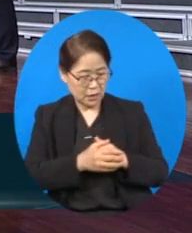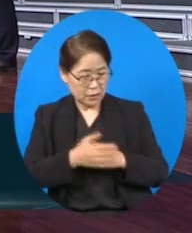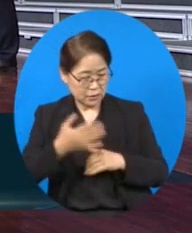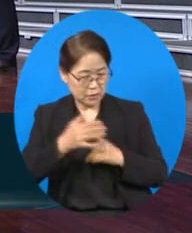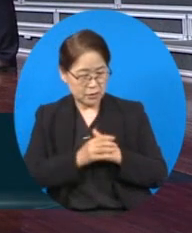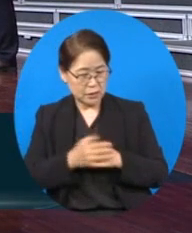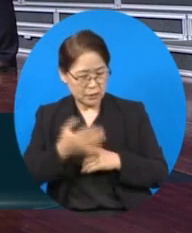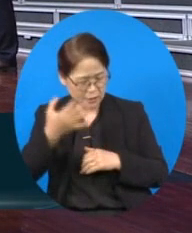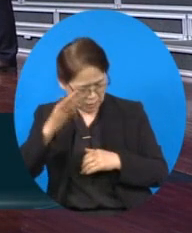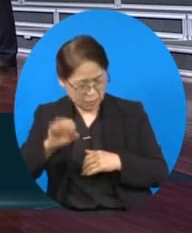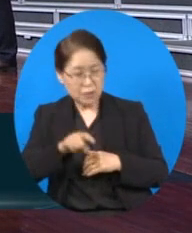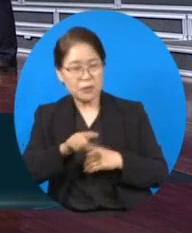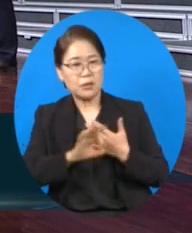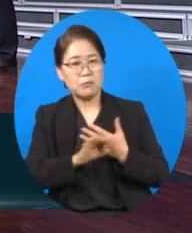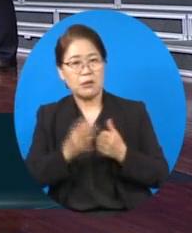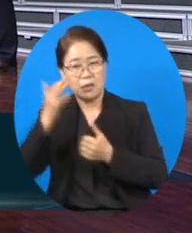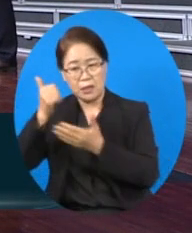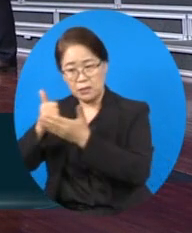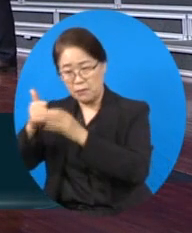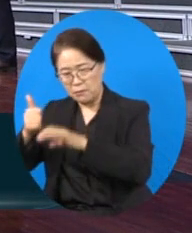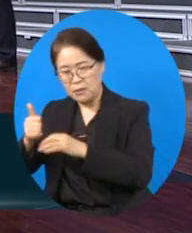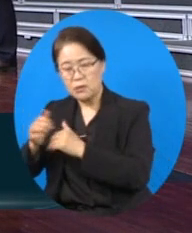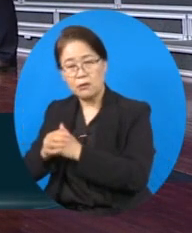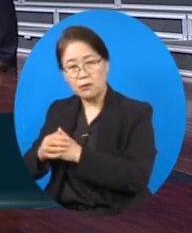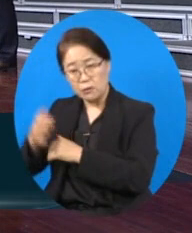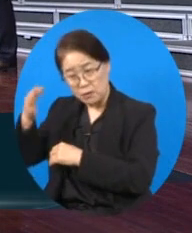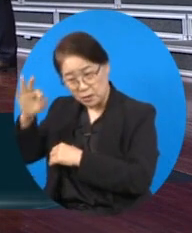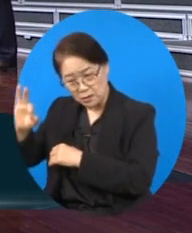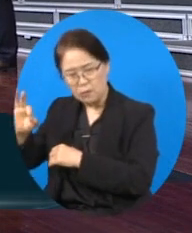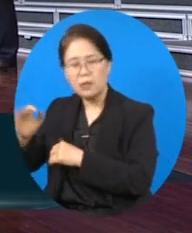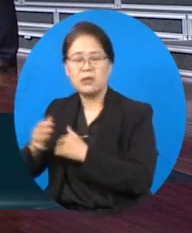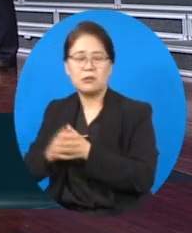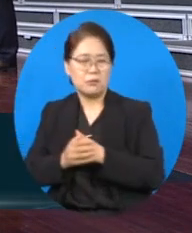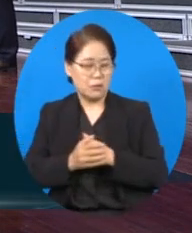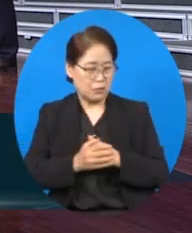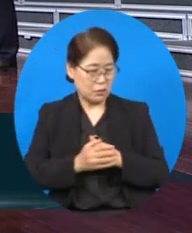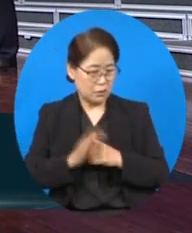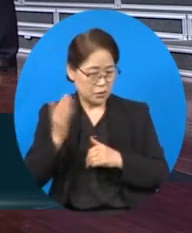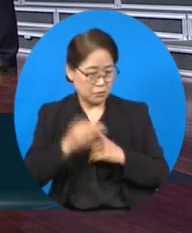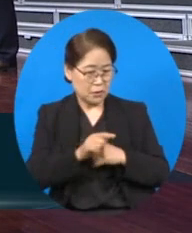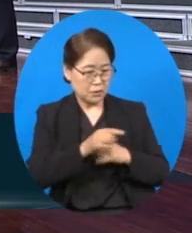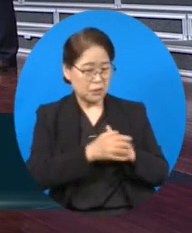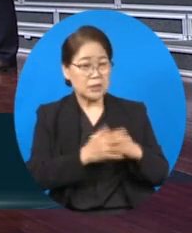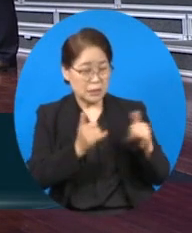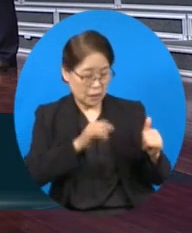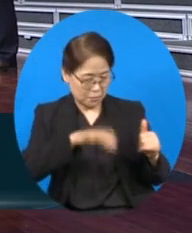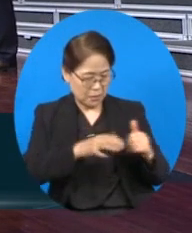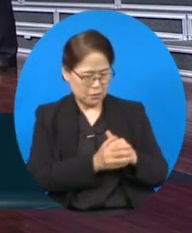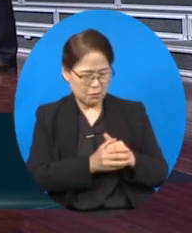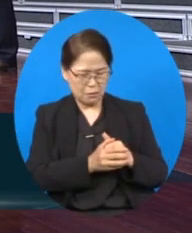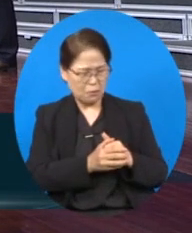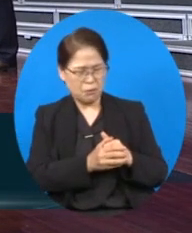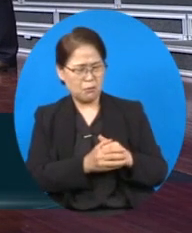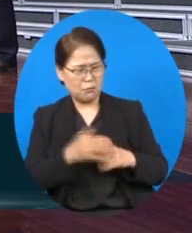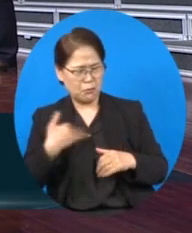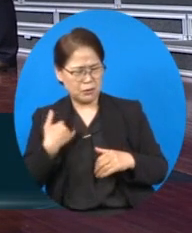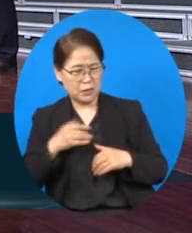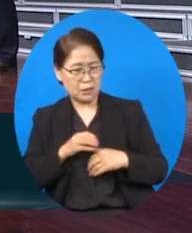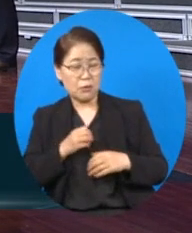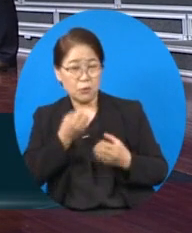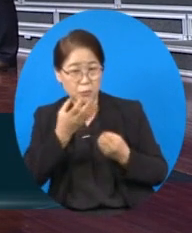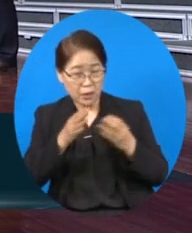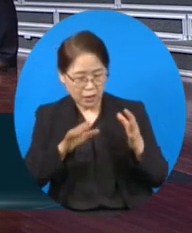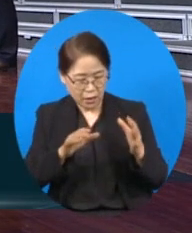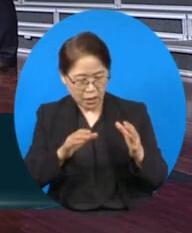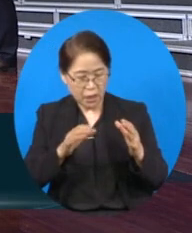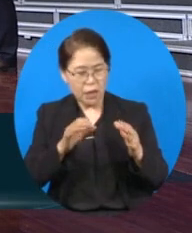하늘에 계신 내 아버지 앞에서 그를 시인할 것이요 누구든지 사람 앞에서 나를 부인하면 나도 하늘에 계신